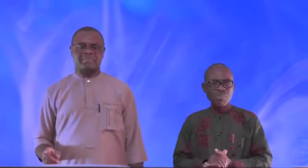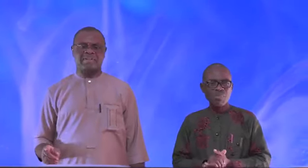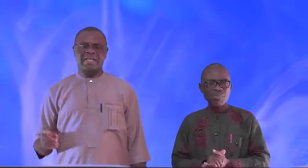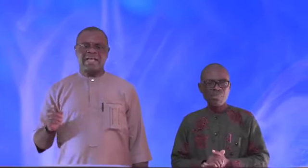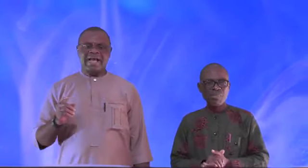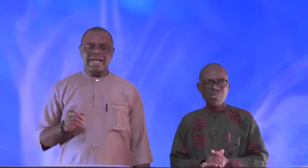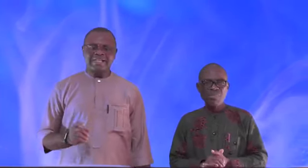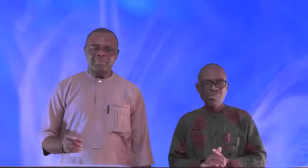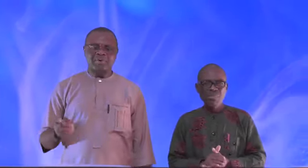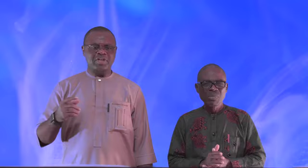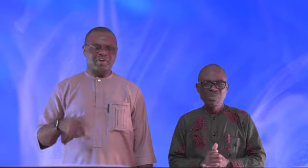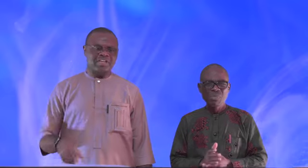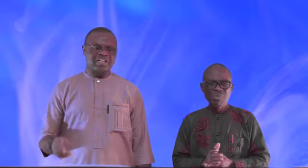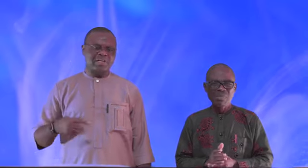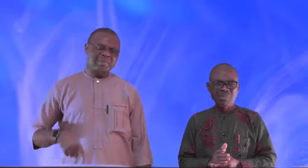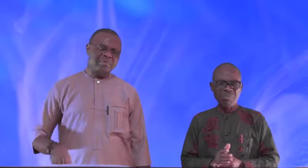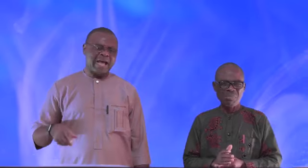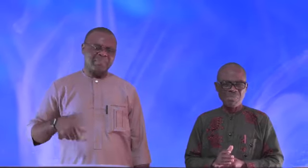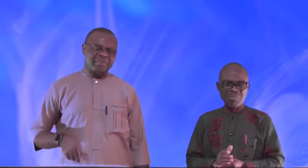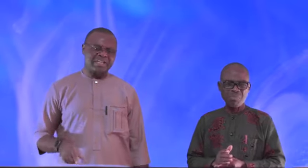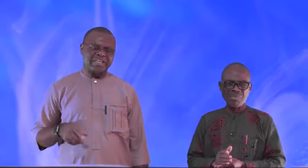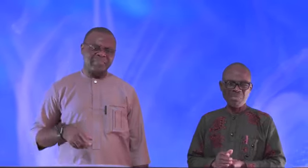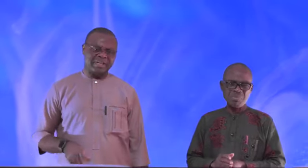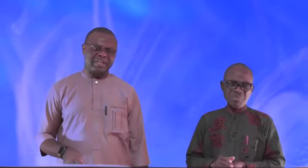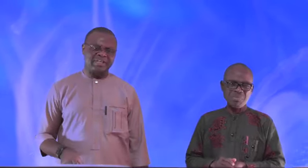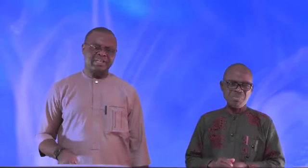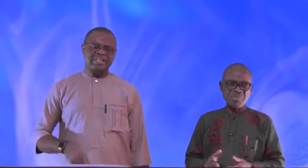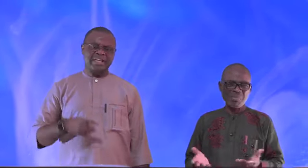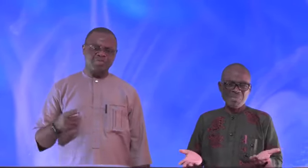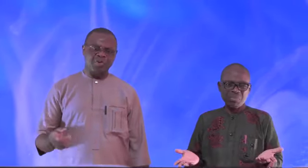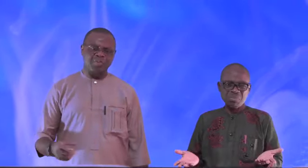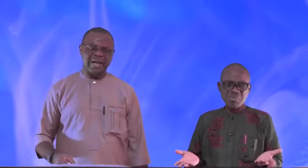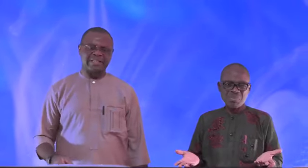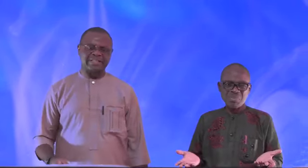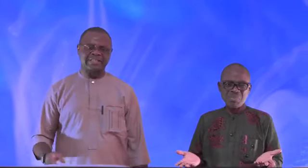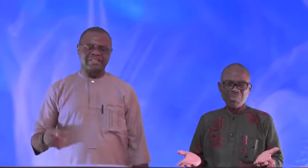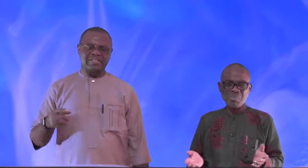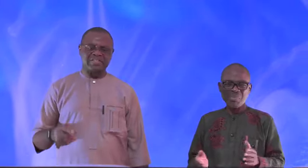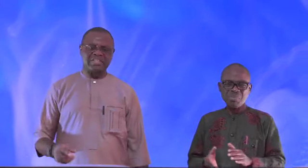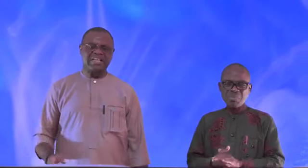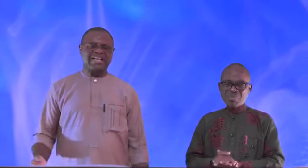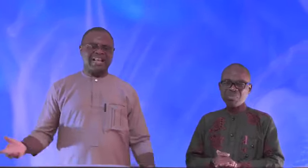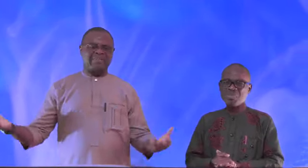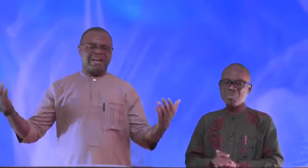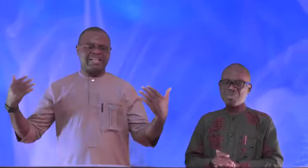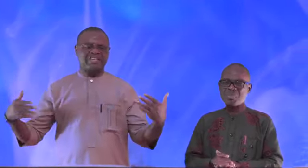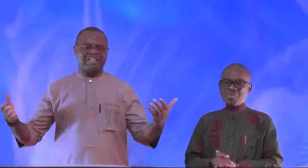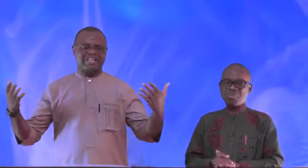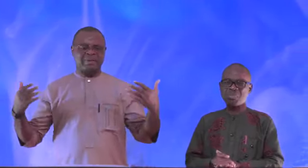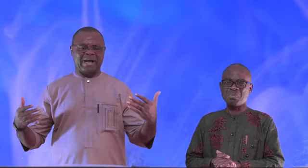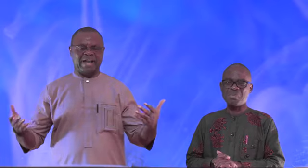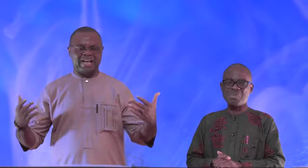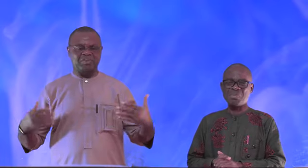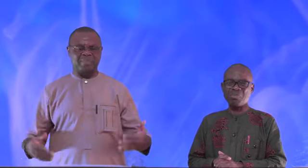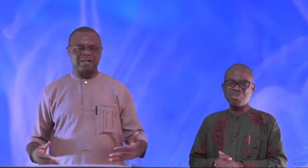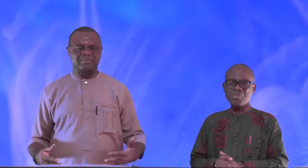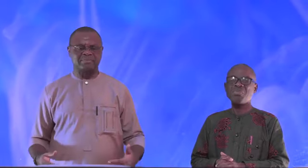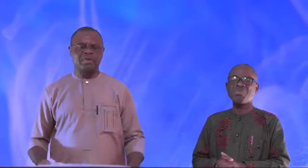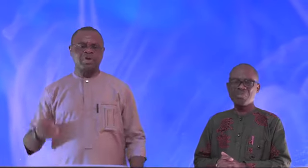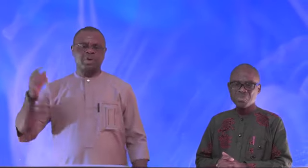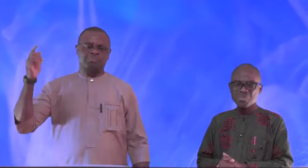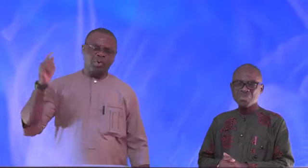mmehie. Anyị apụghị ịnọgide n'ime apịtị nke mmehie na-eduhie onwe anyị si na amara Chineke baara anyị